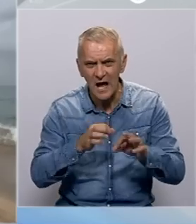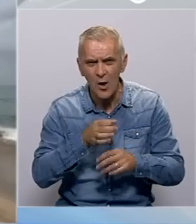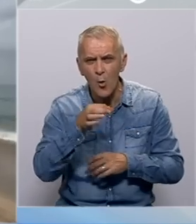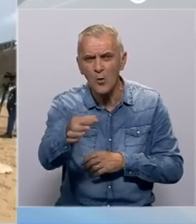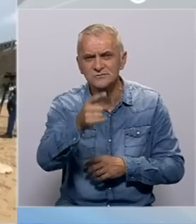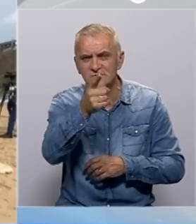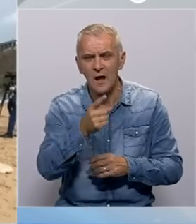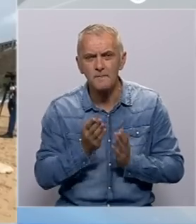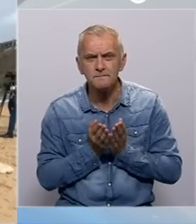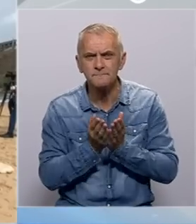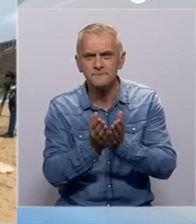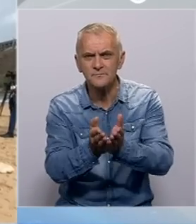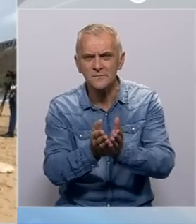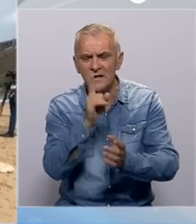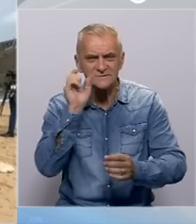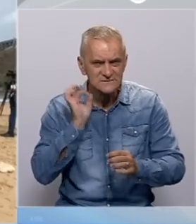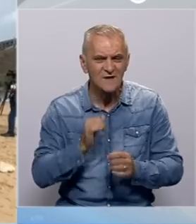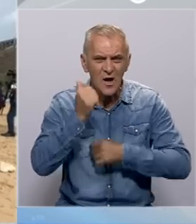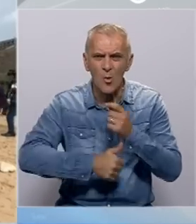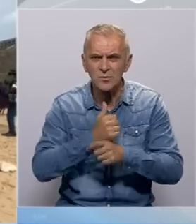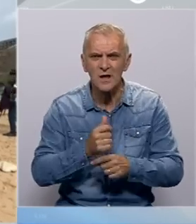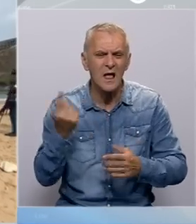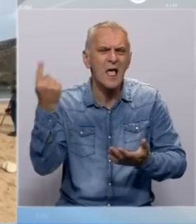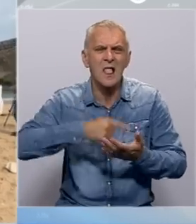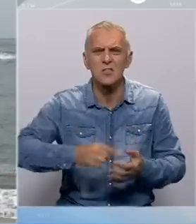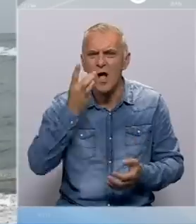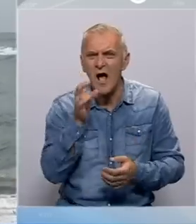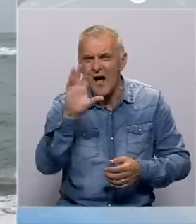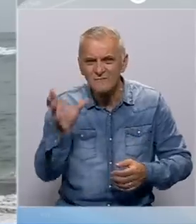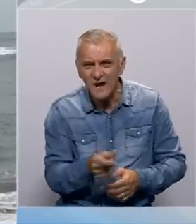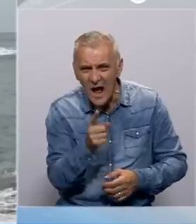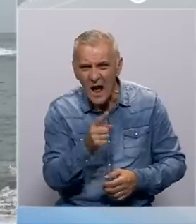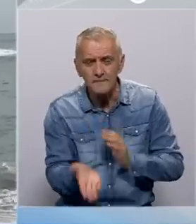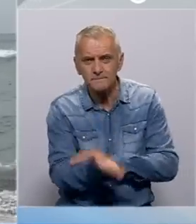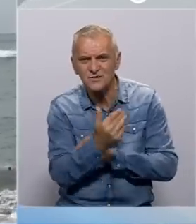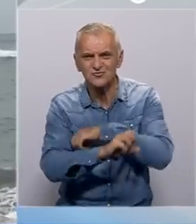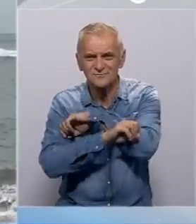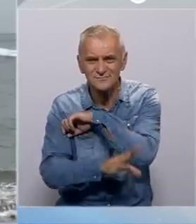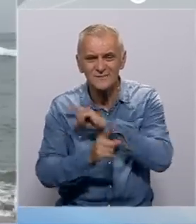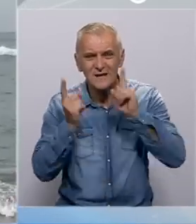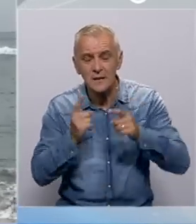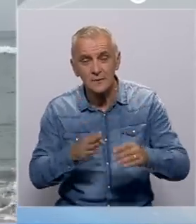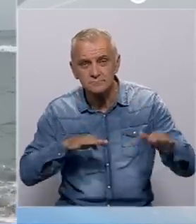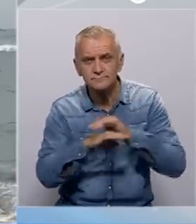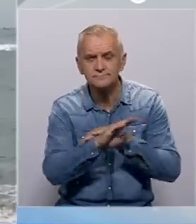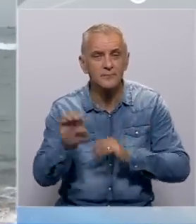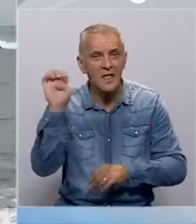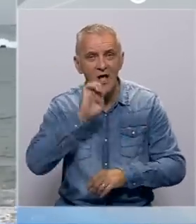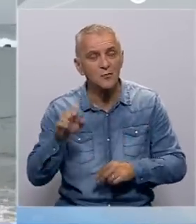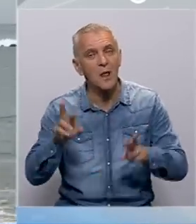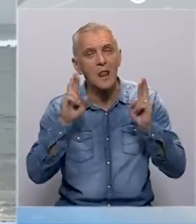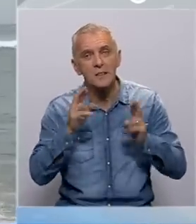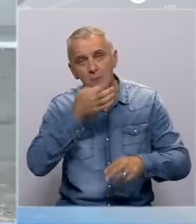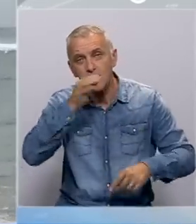pomorskoj migrantskoj ruti kojom svake godine hiljade Afrikanaca koji bježe od siromaštva i rata kreću u Evropu, nadajući se